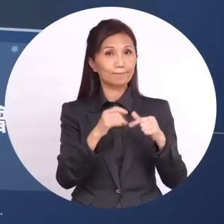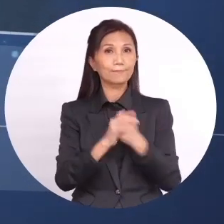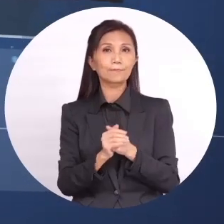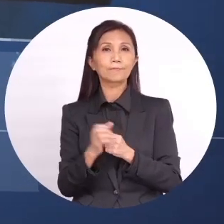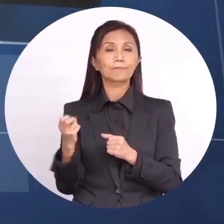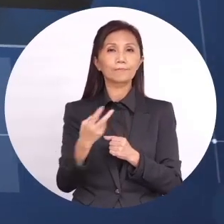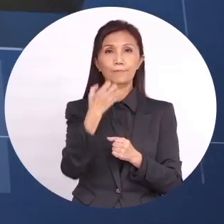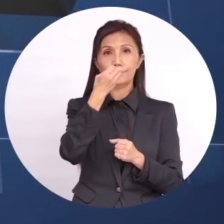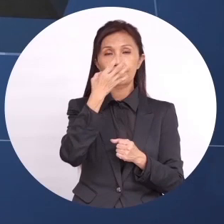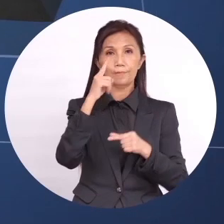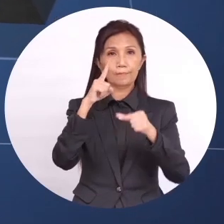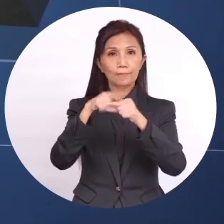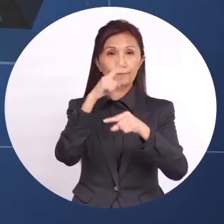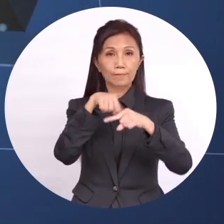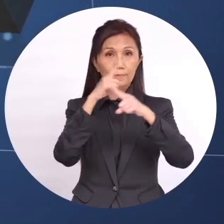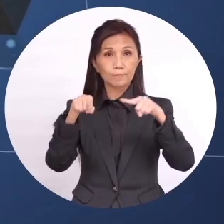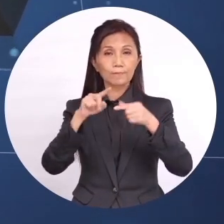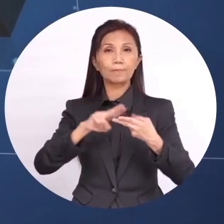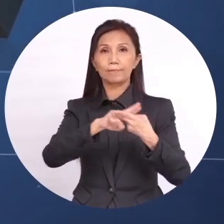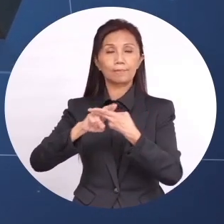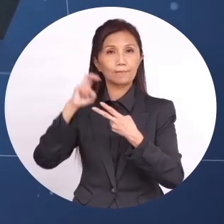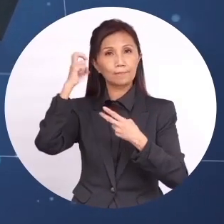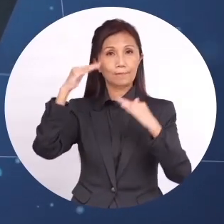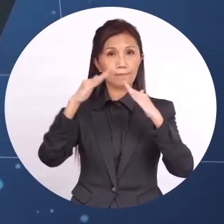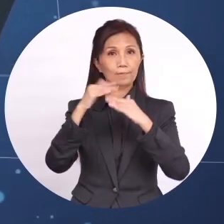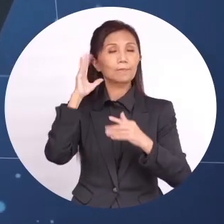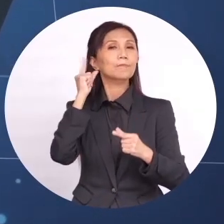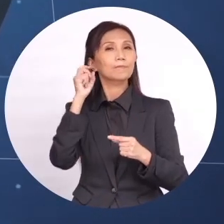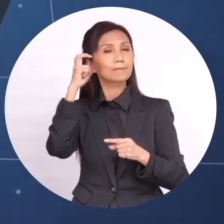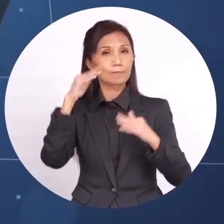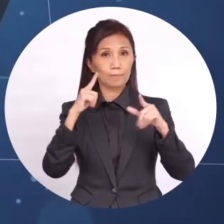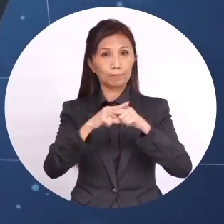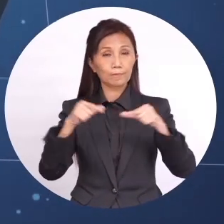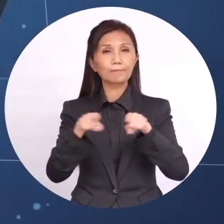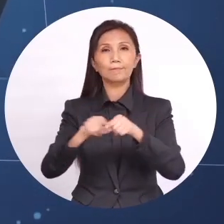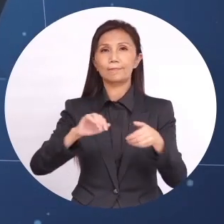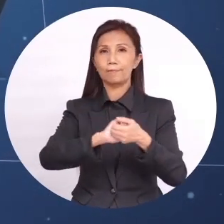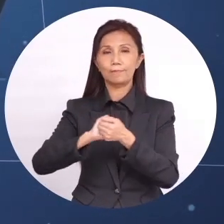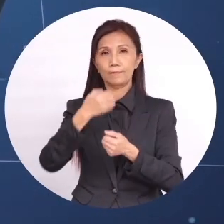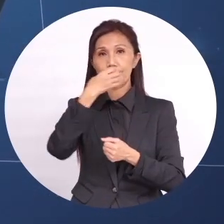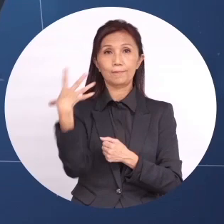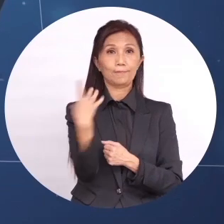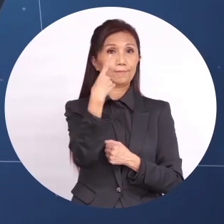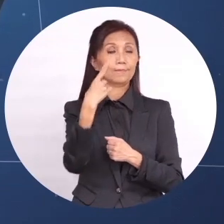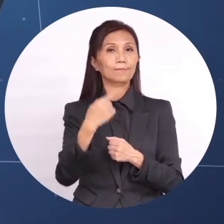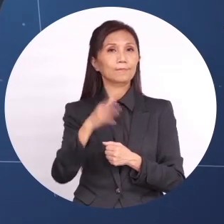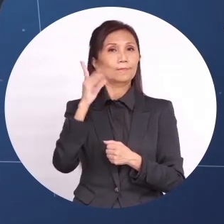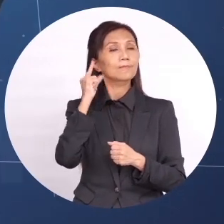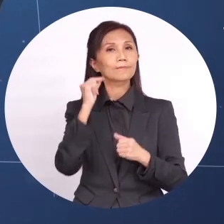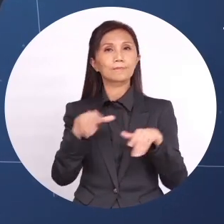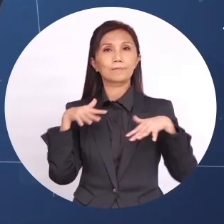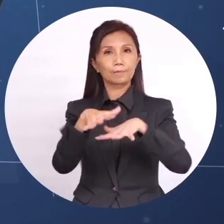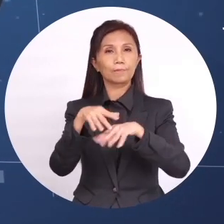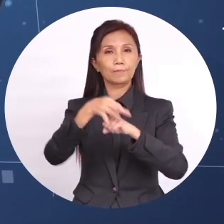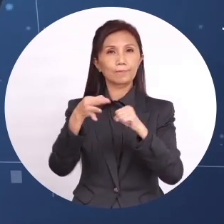处和香港中文大学亚太研究所性别研究中心合办了香港历来第一个性健共融